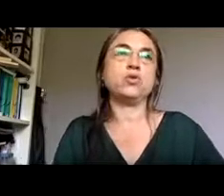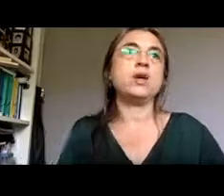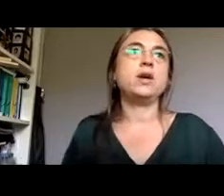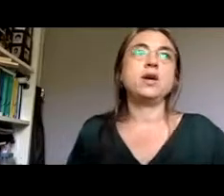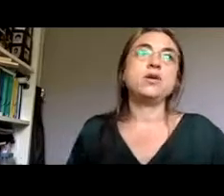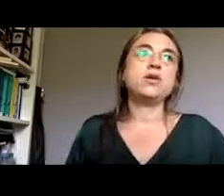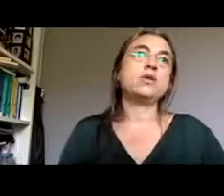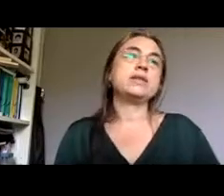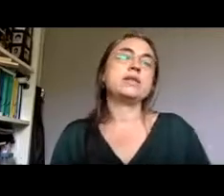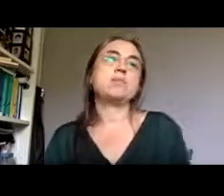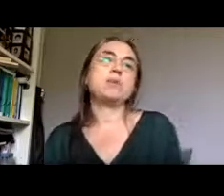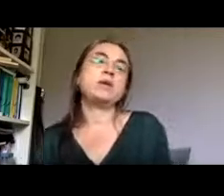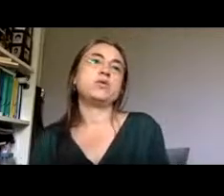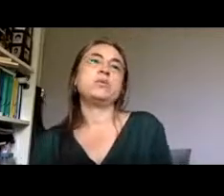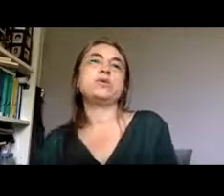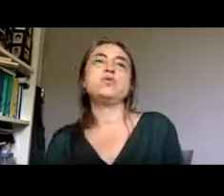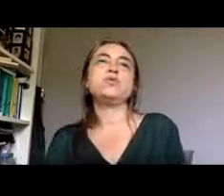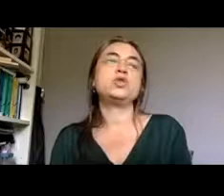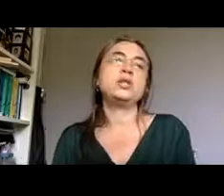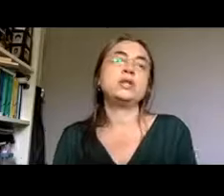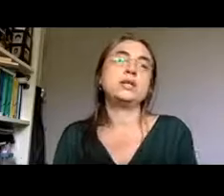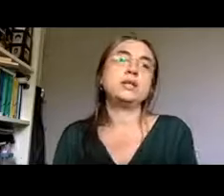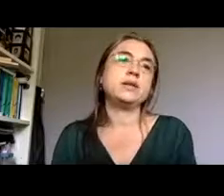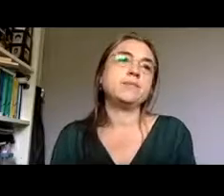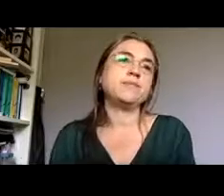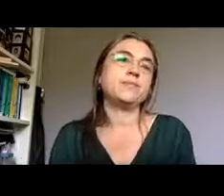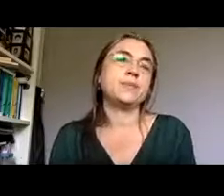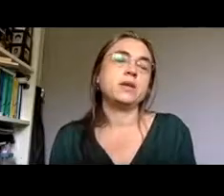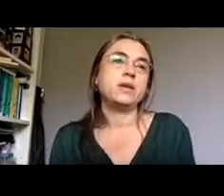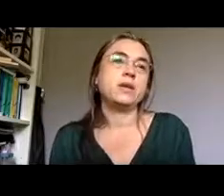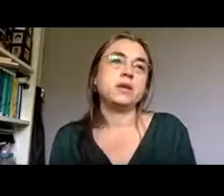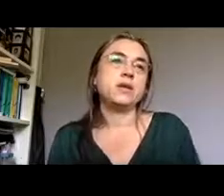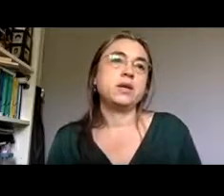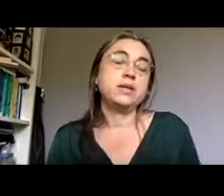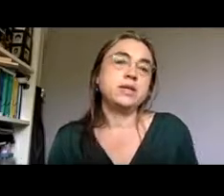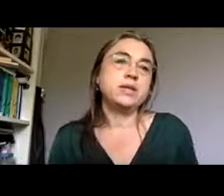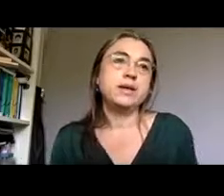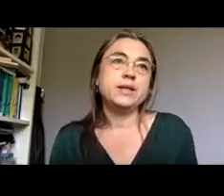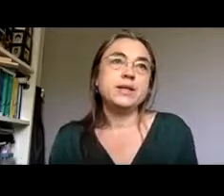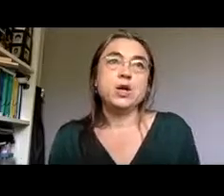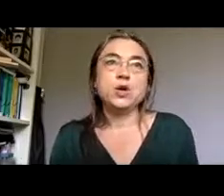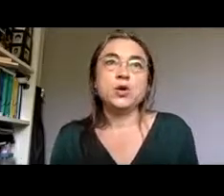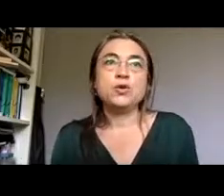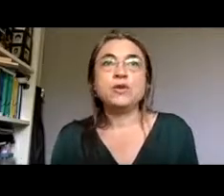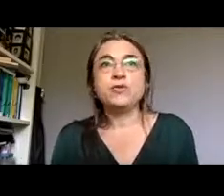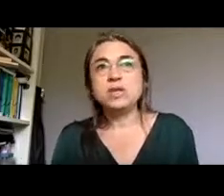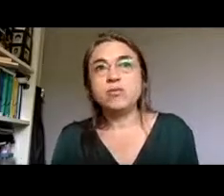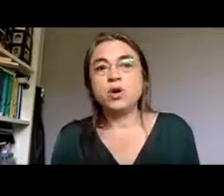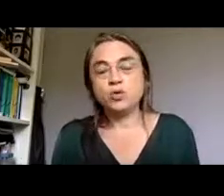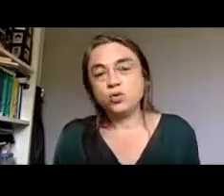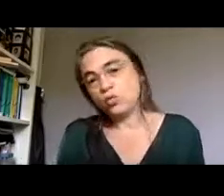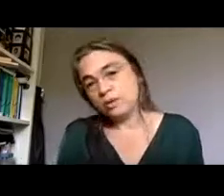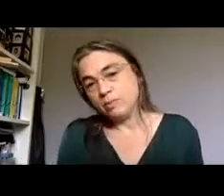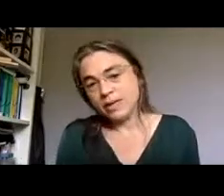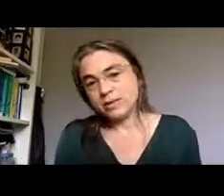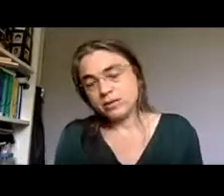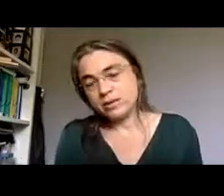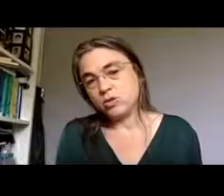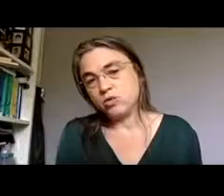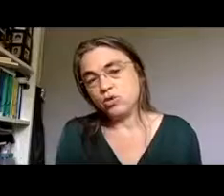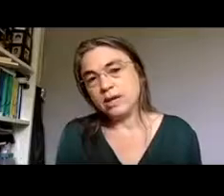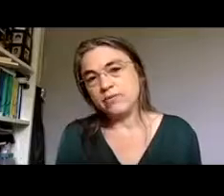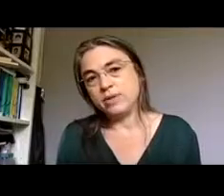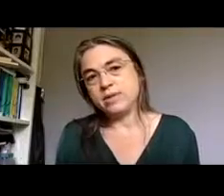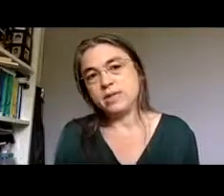sur les aspects méthodologiques et éthiques. Il faut savoir que donc au départ,